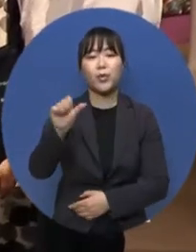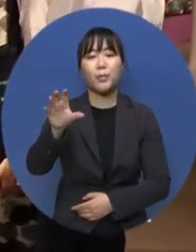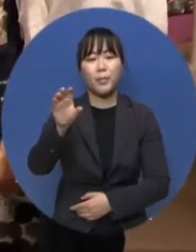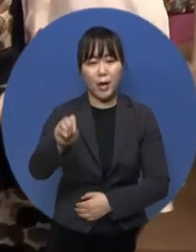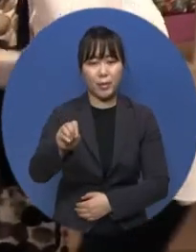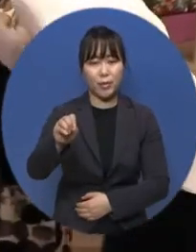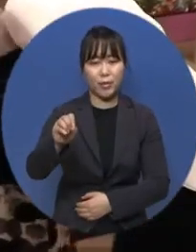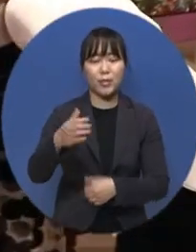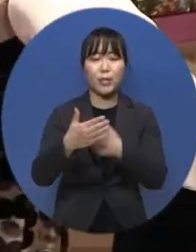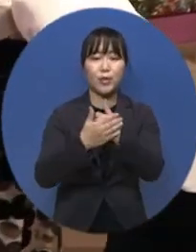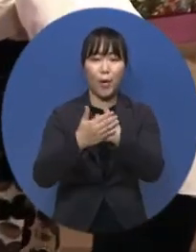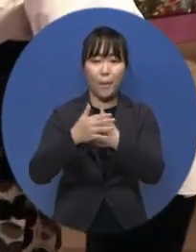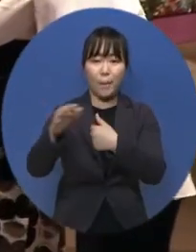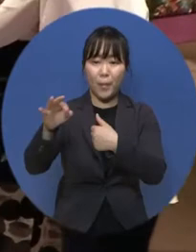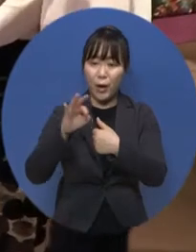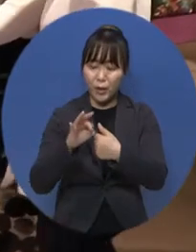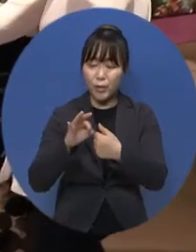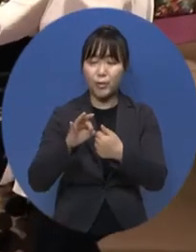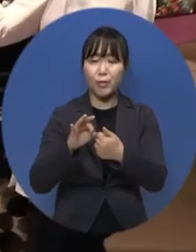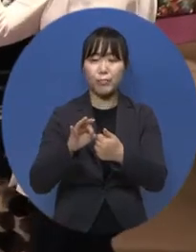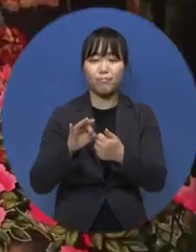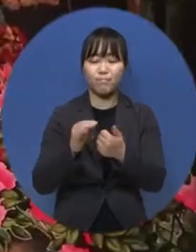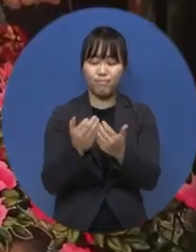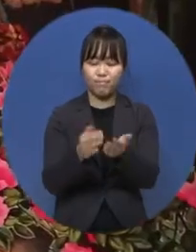원을 지원받아 이루어졌습니다.